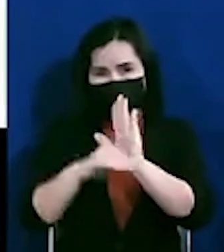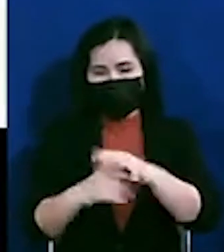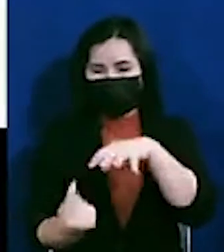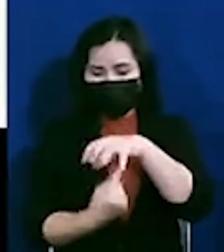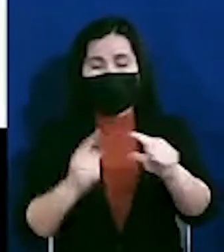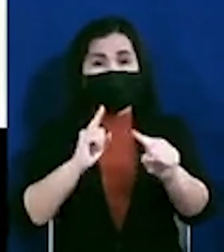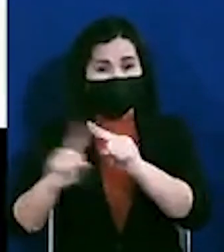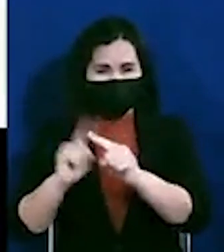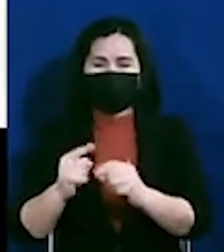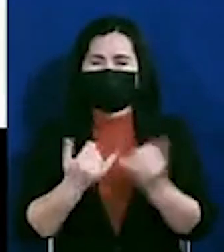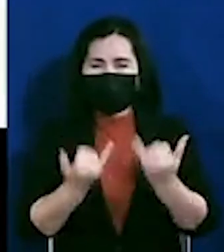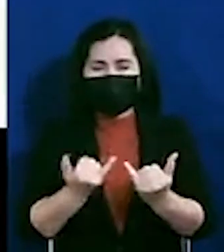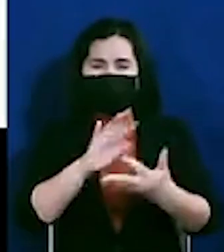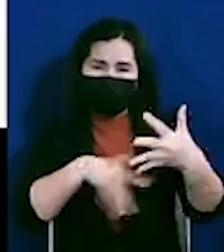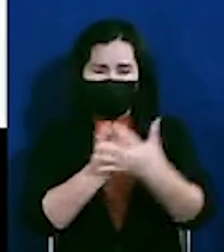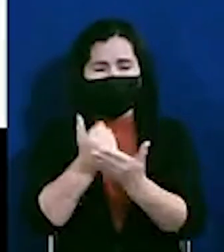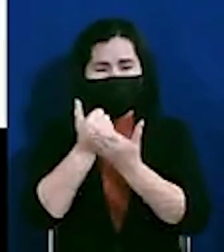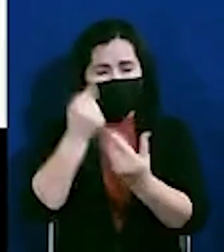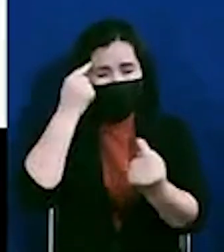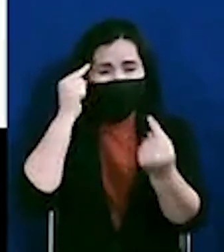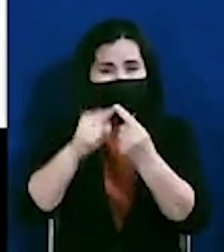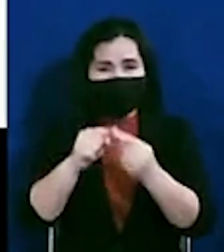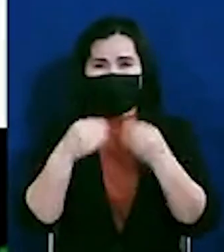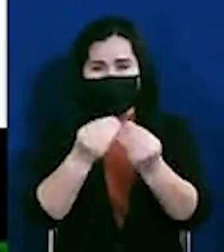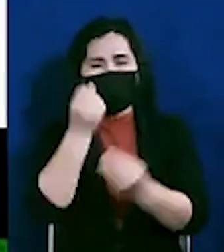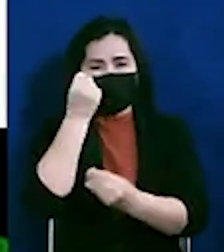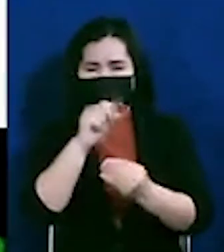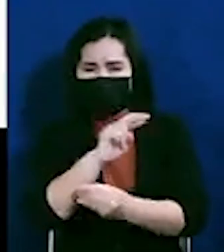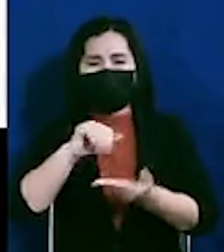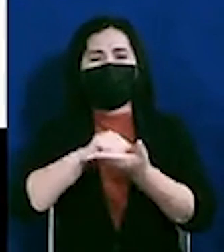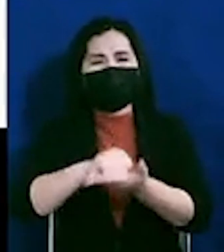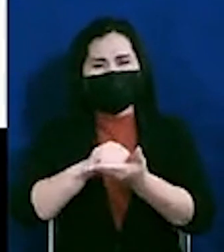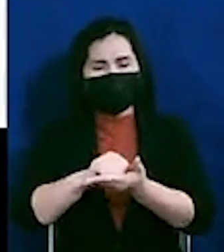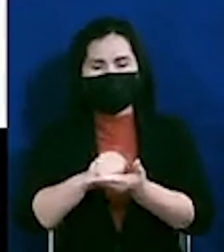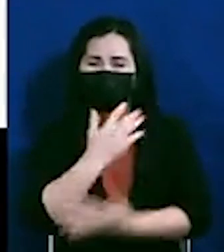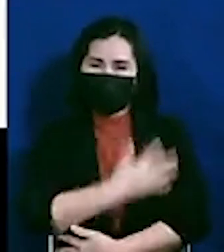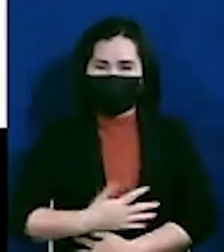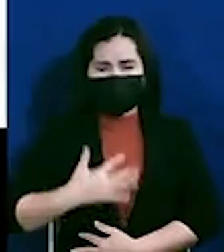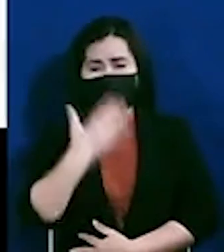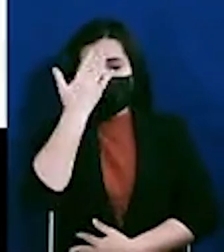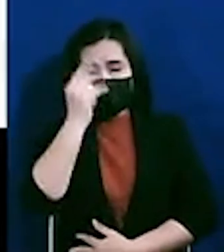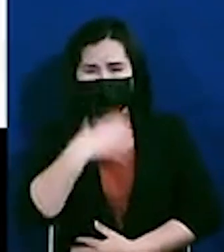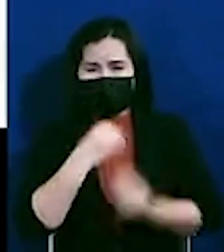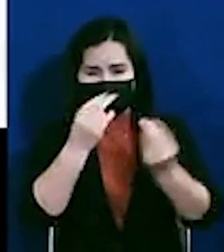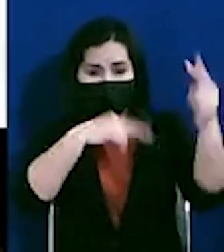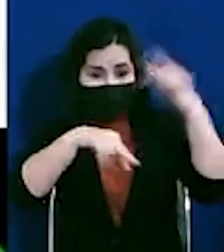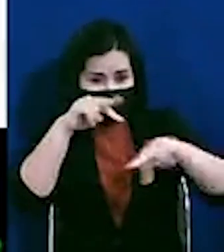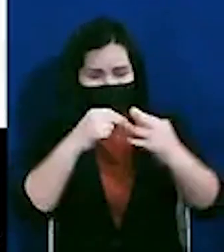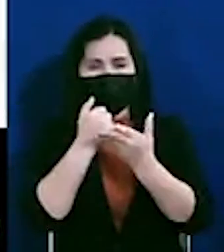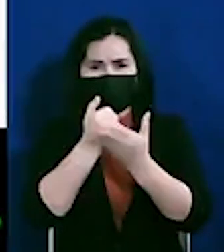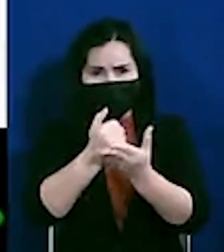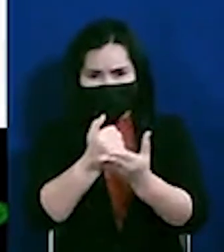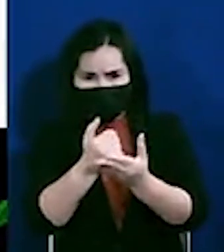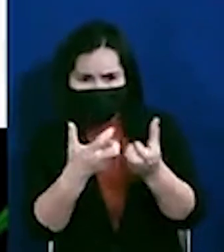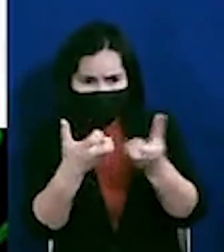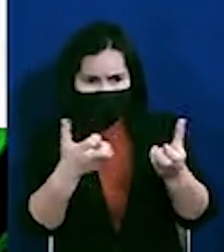แนวทางที่เรากำหนดเพื่อทำความเข้าใจกับระบบบริการนะครับเราอยากให้ผลการตรวจนี้ช่วยคะจะลอง